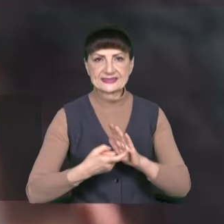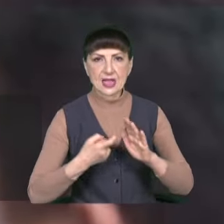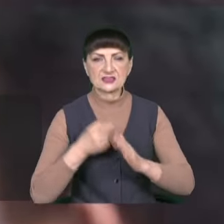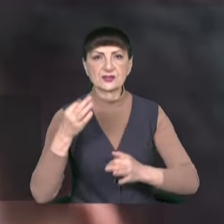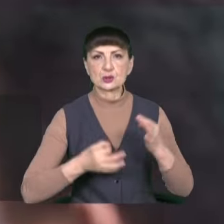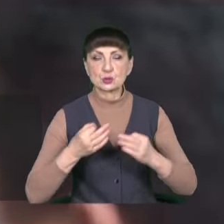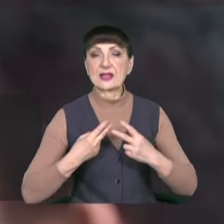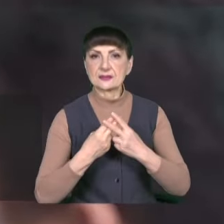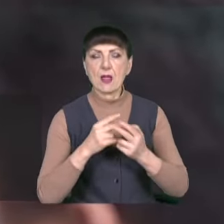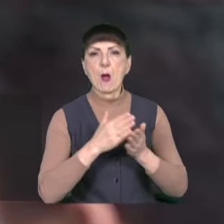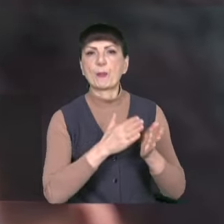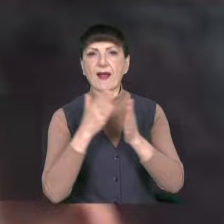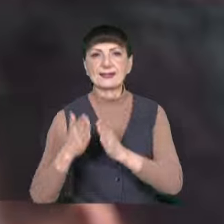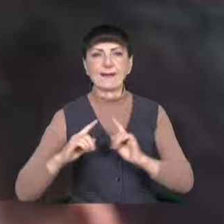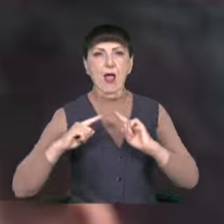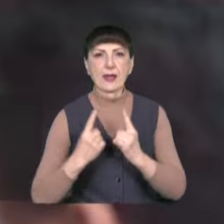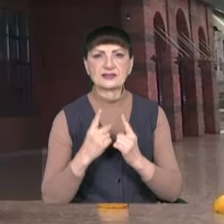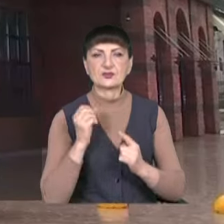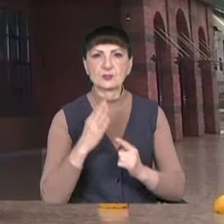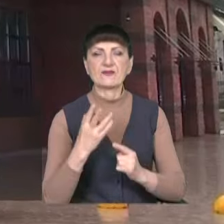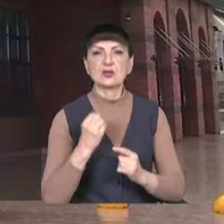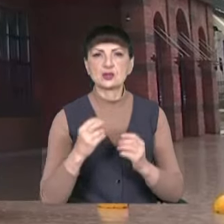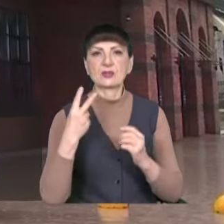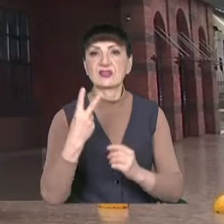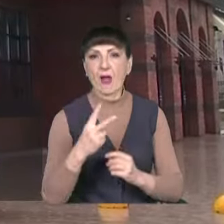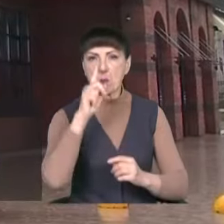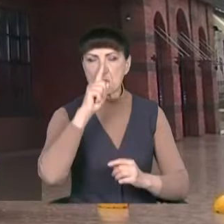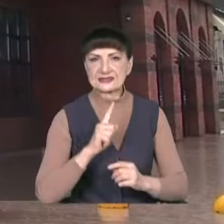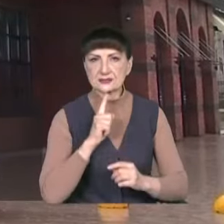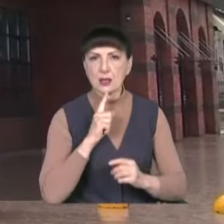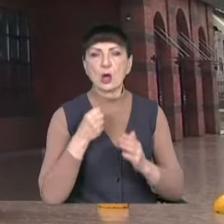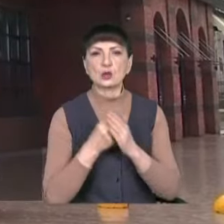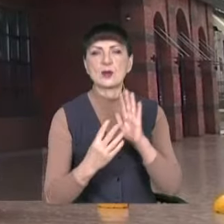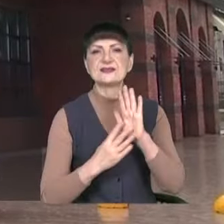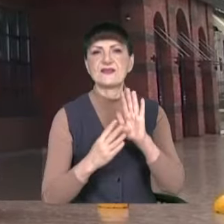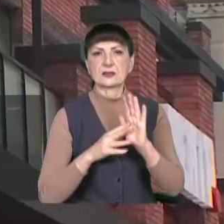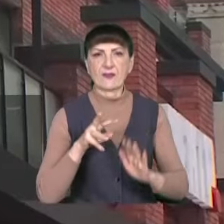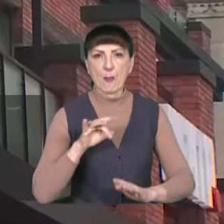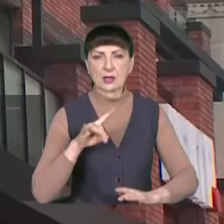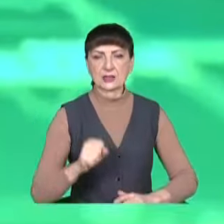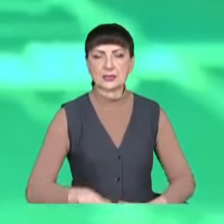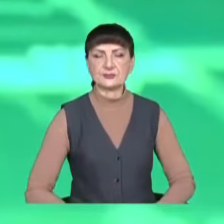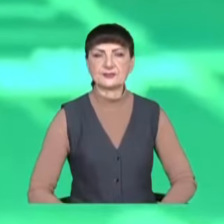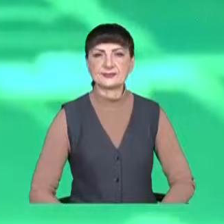суде Астаны продлили арест Куанды Кубишимбаева еще на 2 месяца до 9 марта.